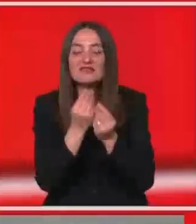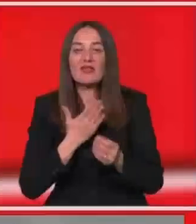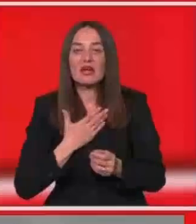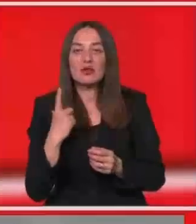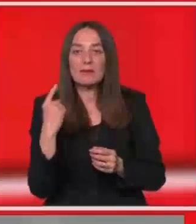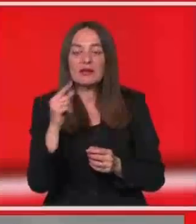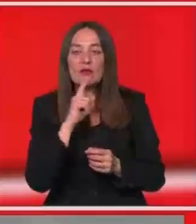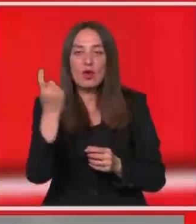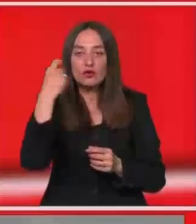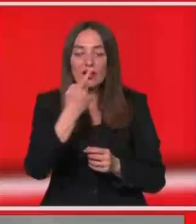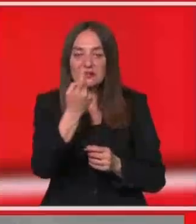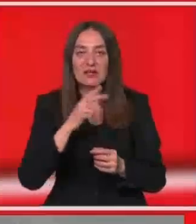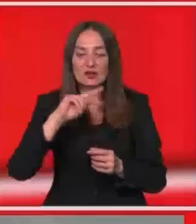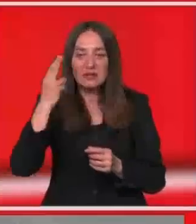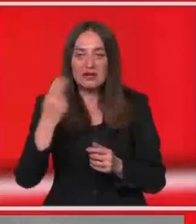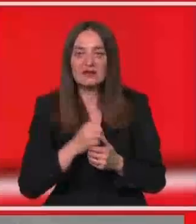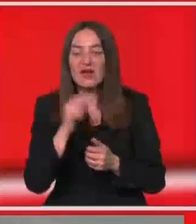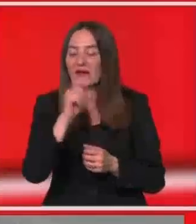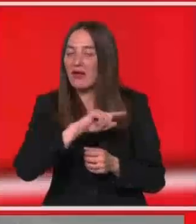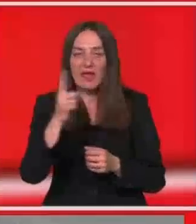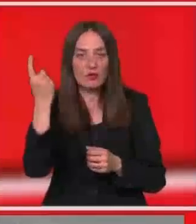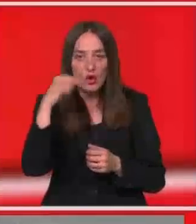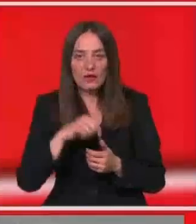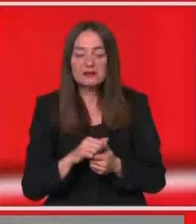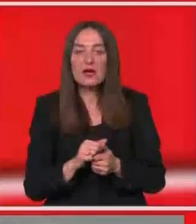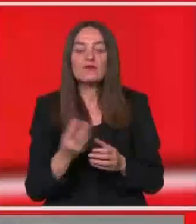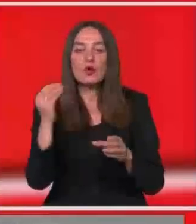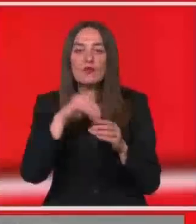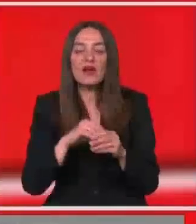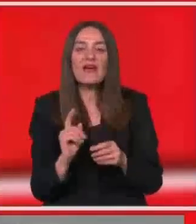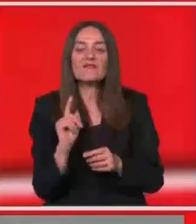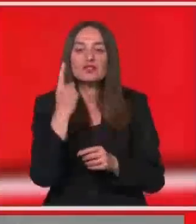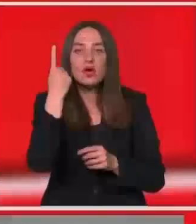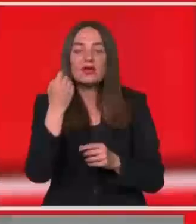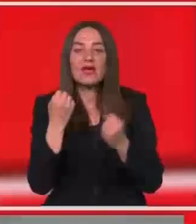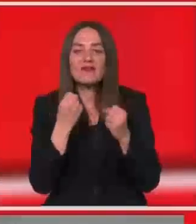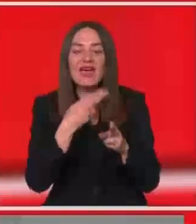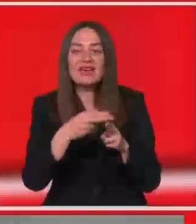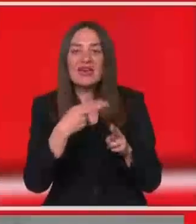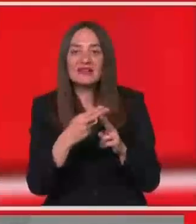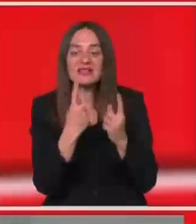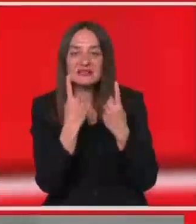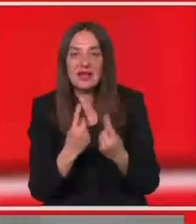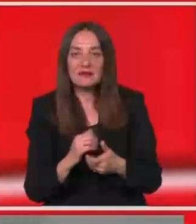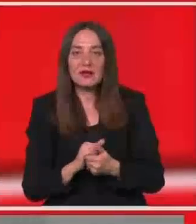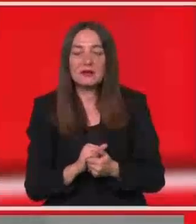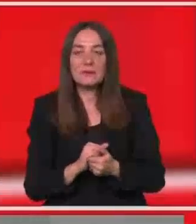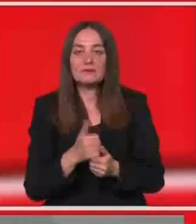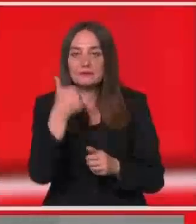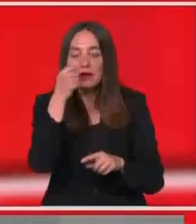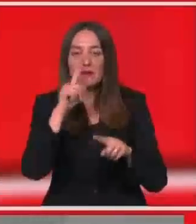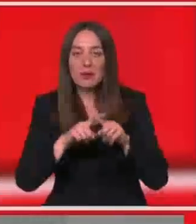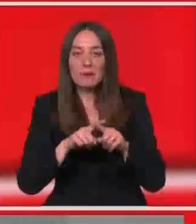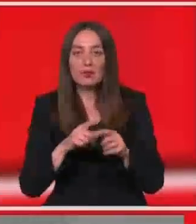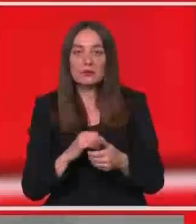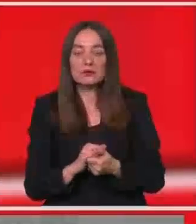partnere koji dolaze iz inostranstva da ne dolaze, uveli jako visoke higijenske standarde, po prvi put